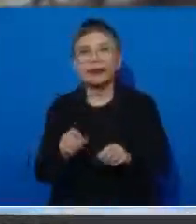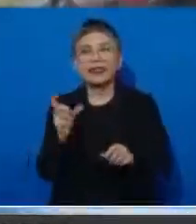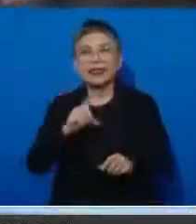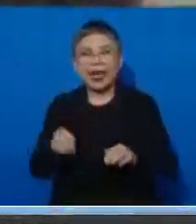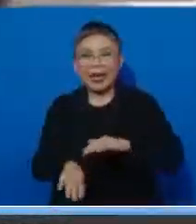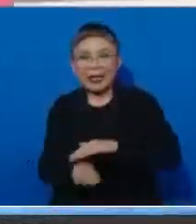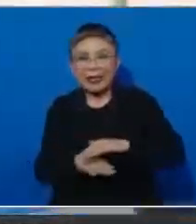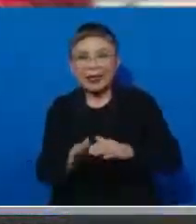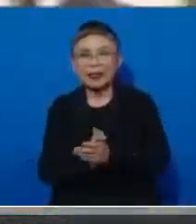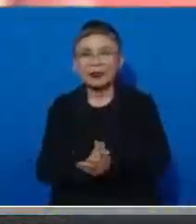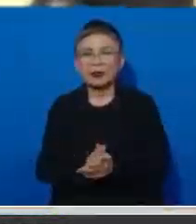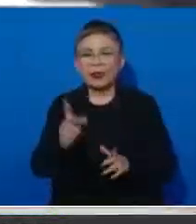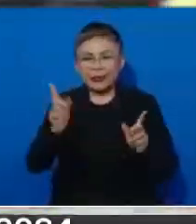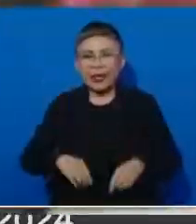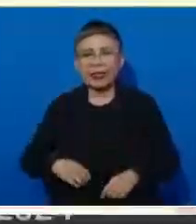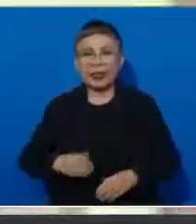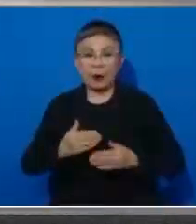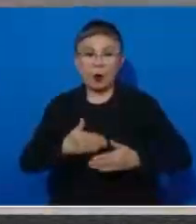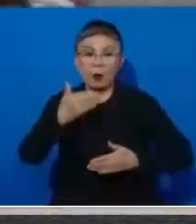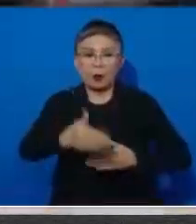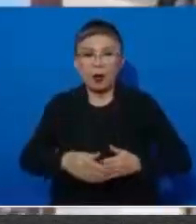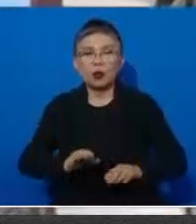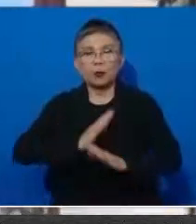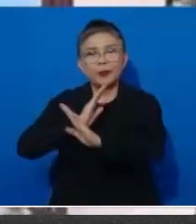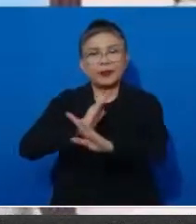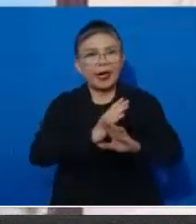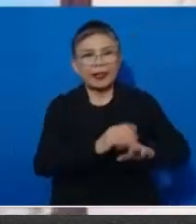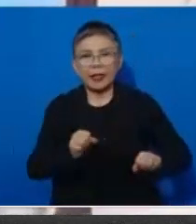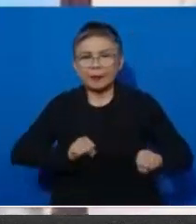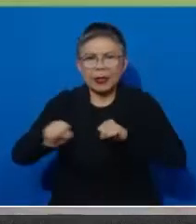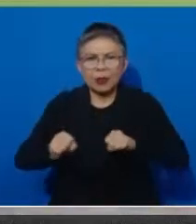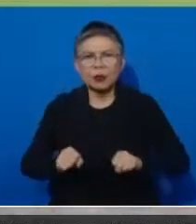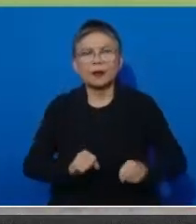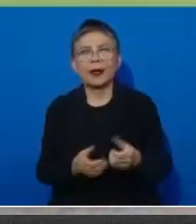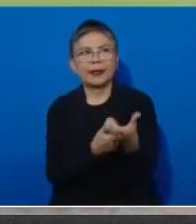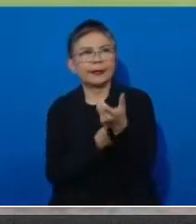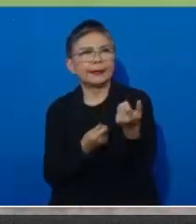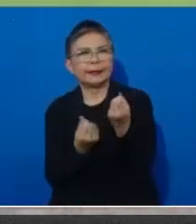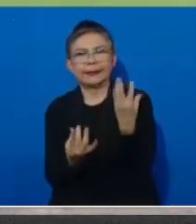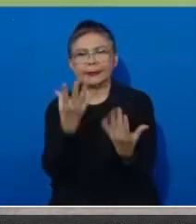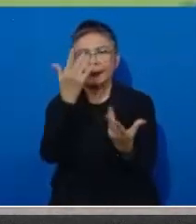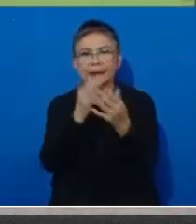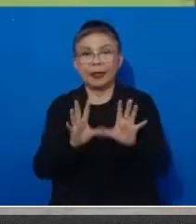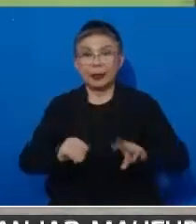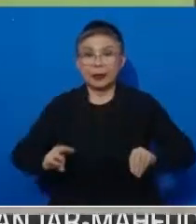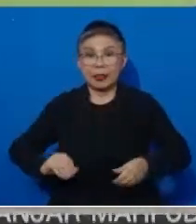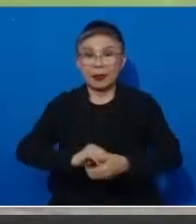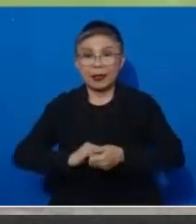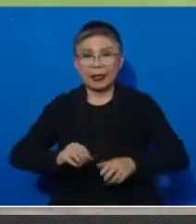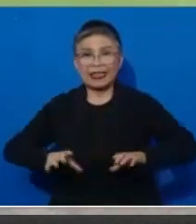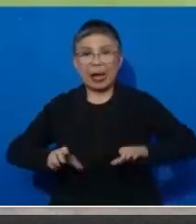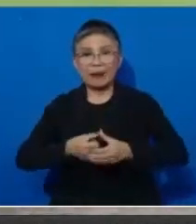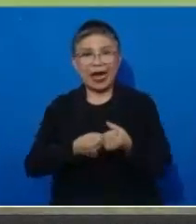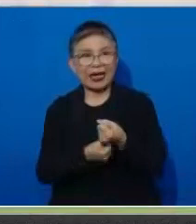para relawan ini akan menjadi garda terdepan dalam pencegahan dan penanggulangan bencana kebakaran. Bekerja sama dengan petugas damkar,